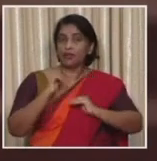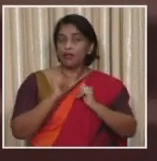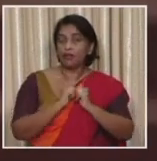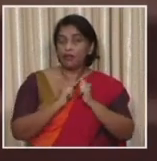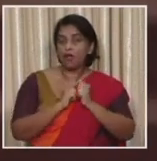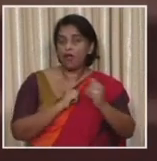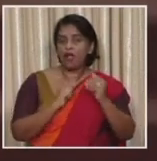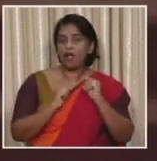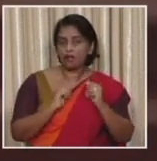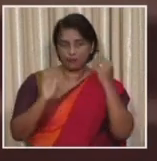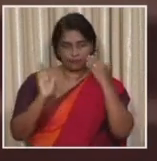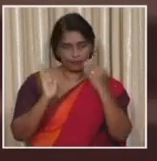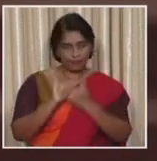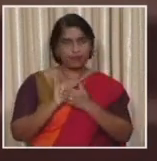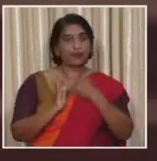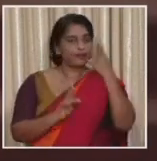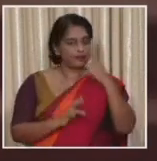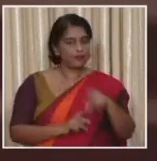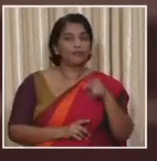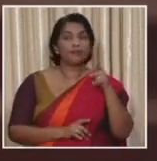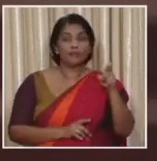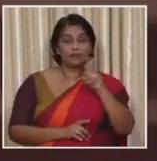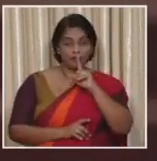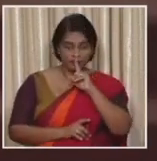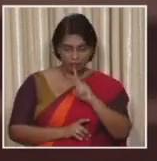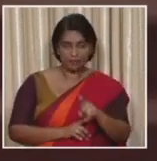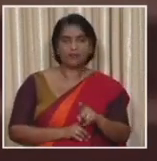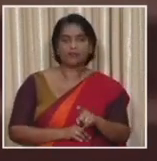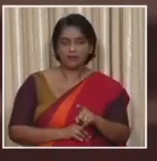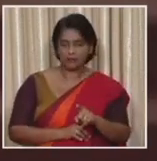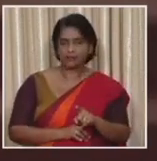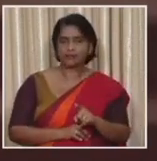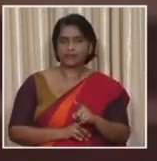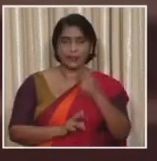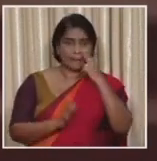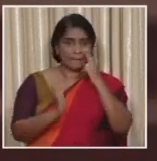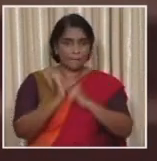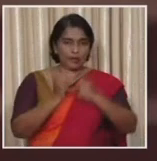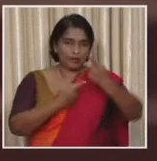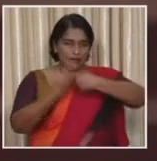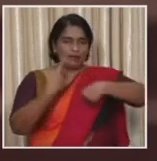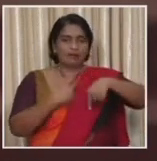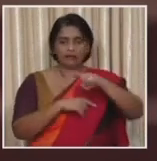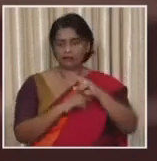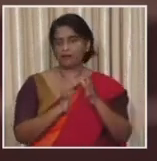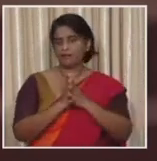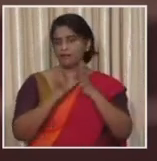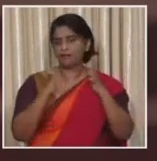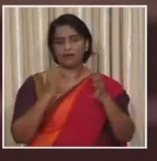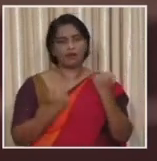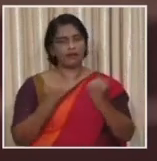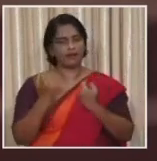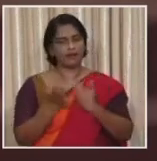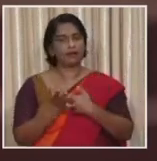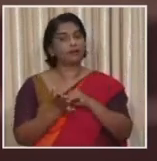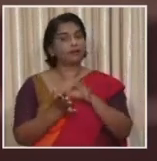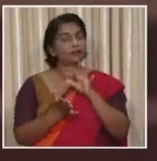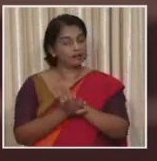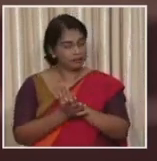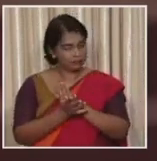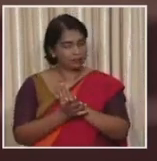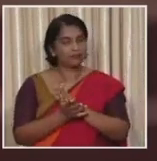वेदे पीली बांधव एनिशा उबतुमावेन कारण कटांट बलपान गुडाक वाहन